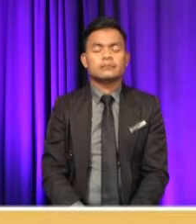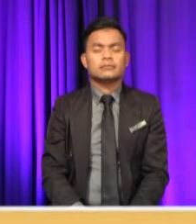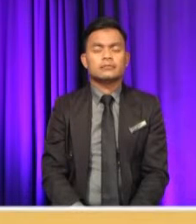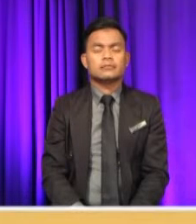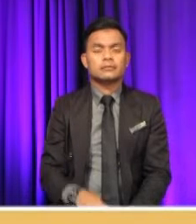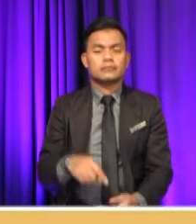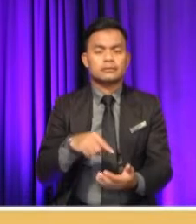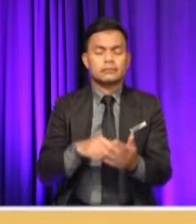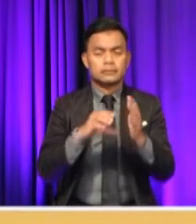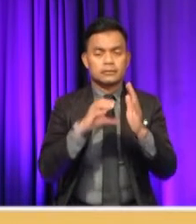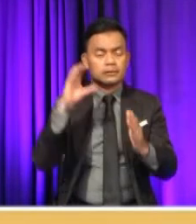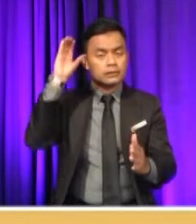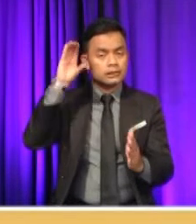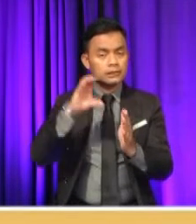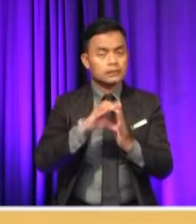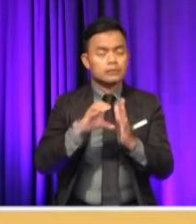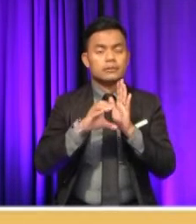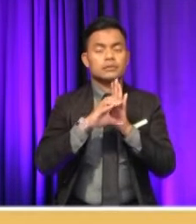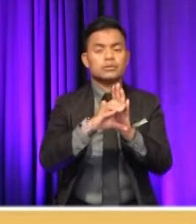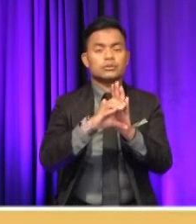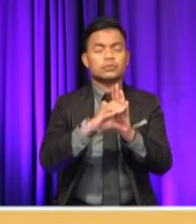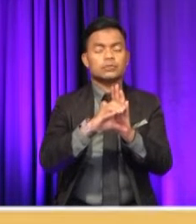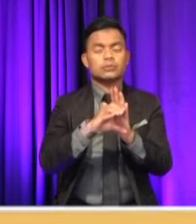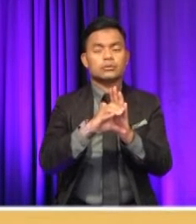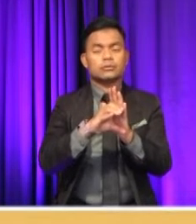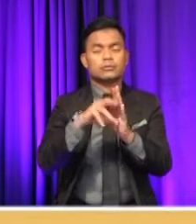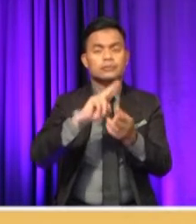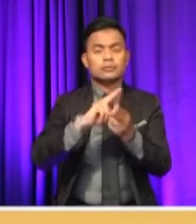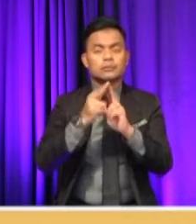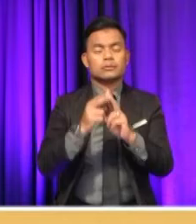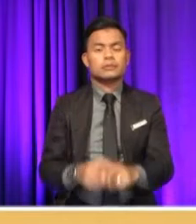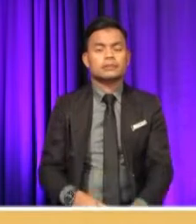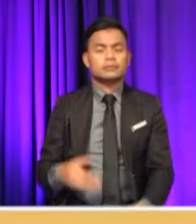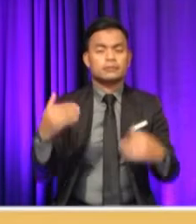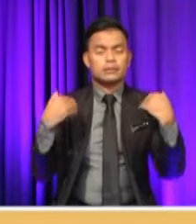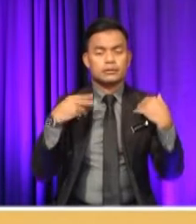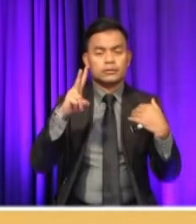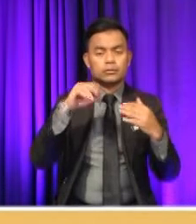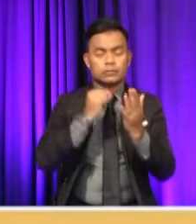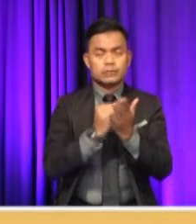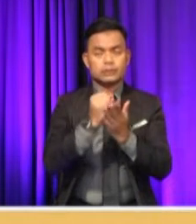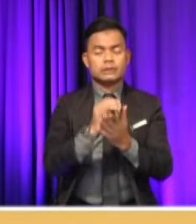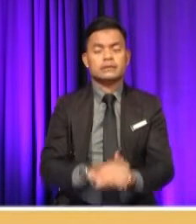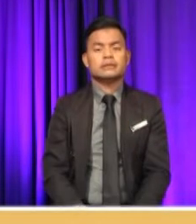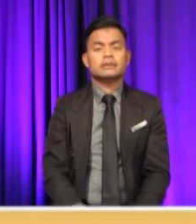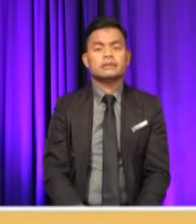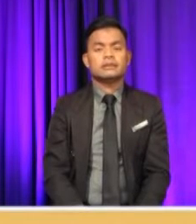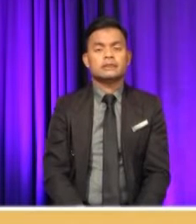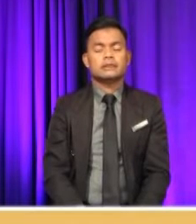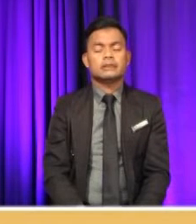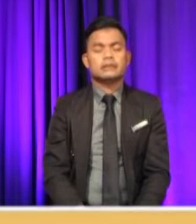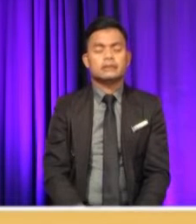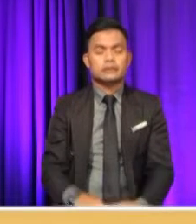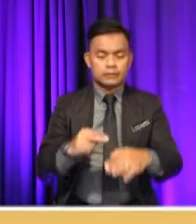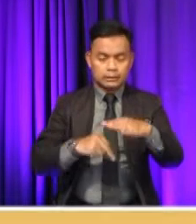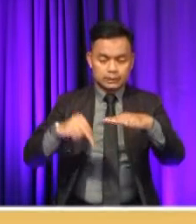Ini gambar contoh transformer ataupun pengubah tadi. Transformer pun ada dua jenis iaitu pengubah injak naik. Okey, dan